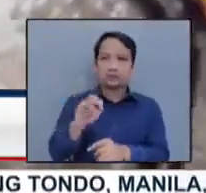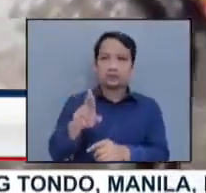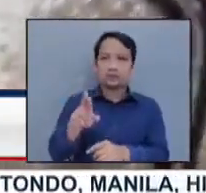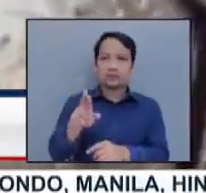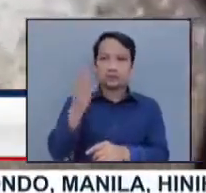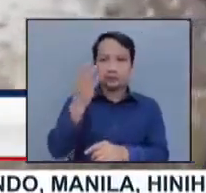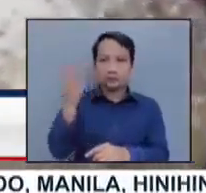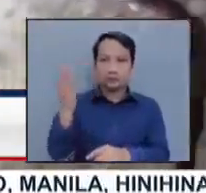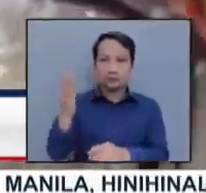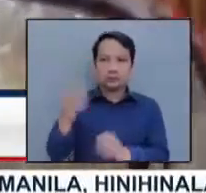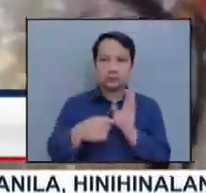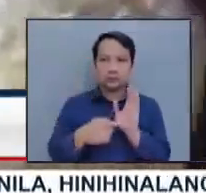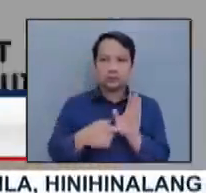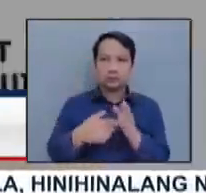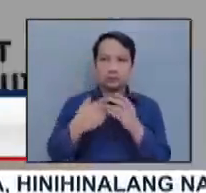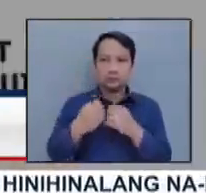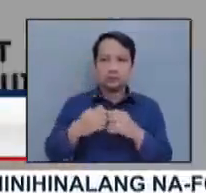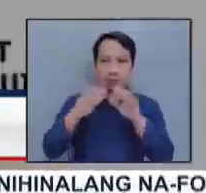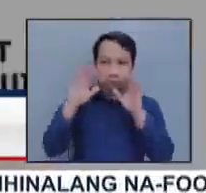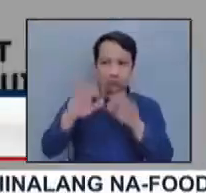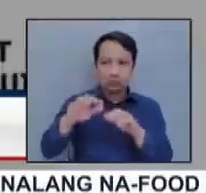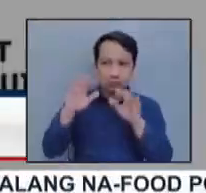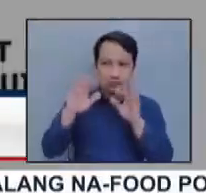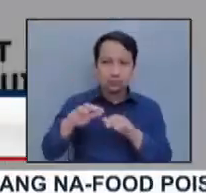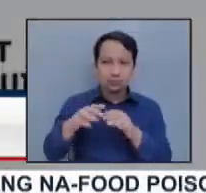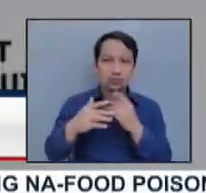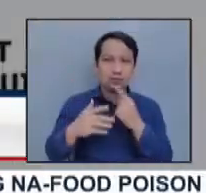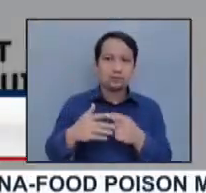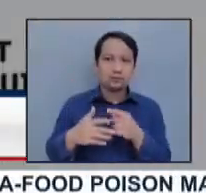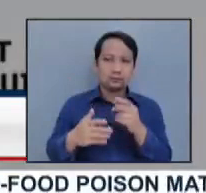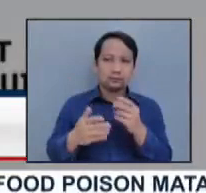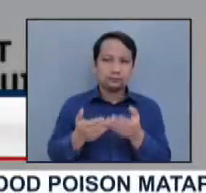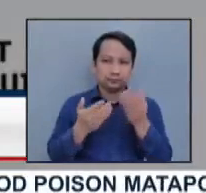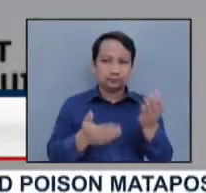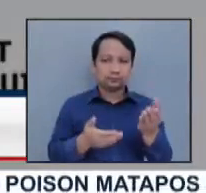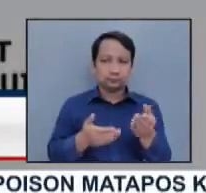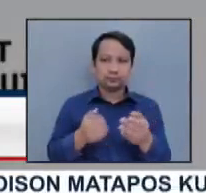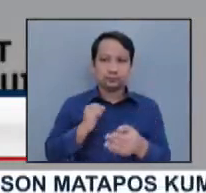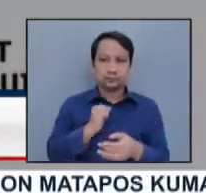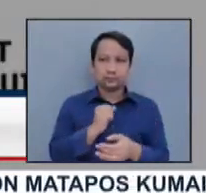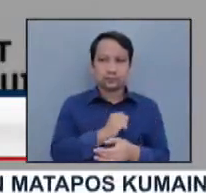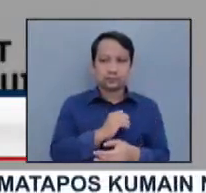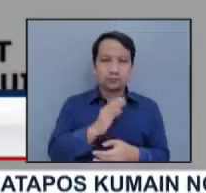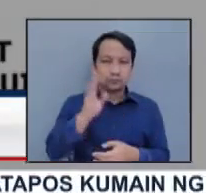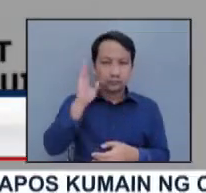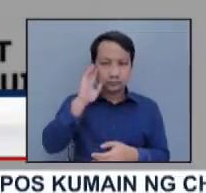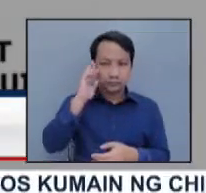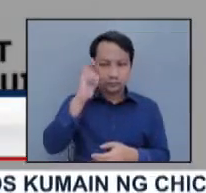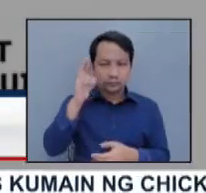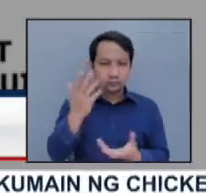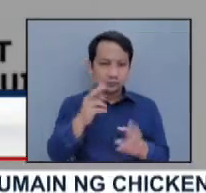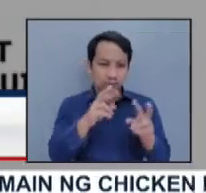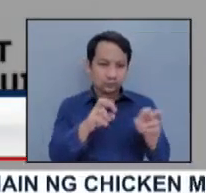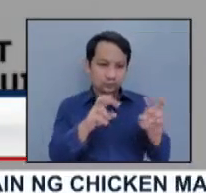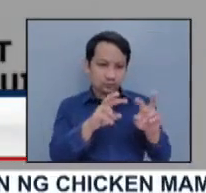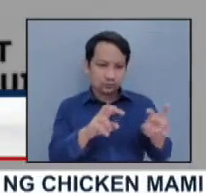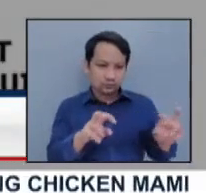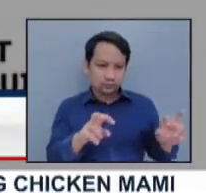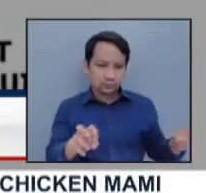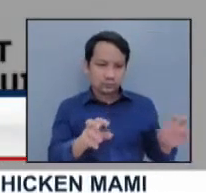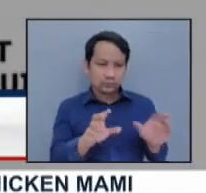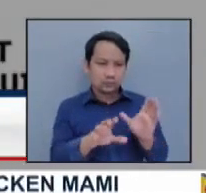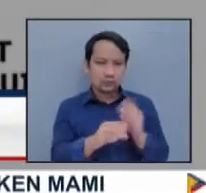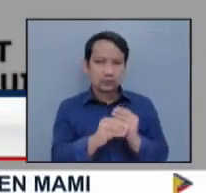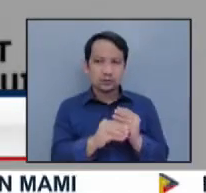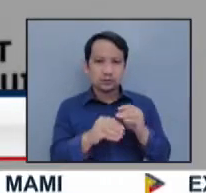matapos ang malakas na buhos ng ulan. Sa inihaing resolusyon ni Senador Bong Revilla, nais niyang siyasatin ang kalagayan ng mga flood